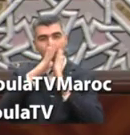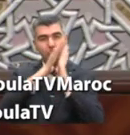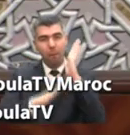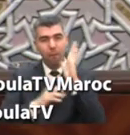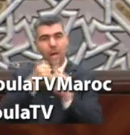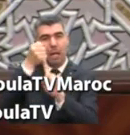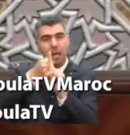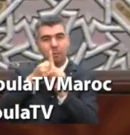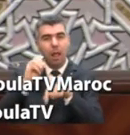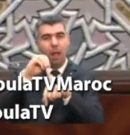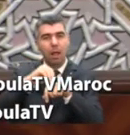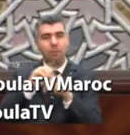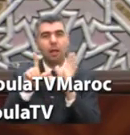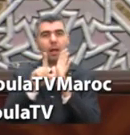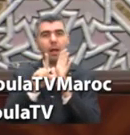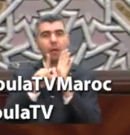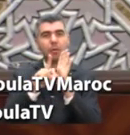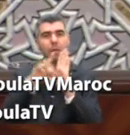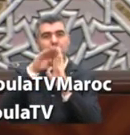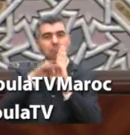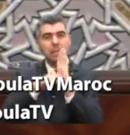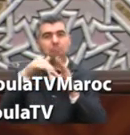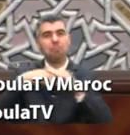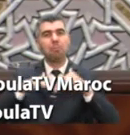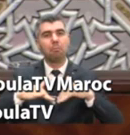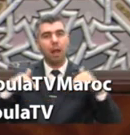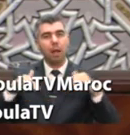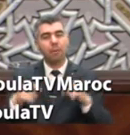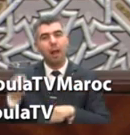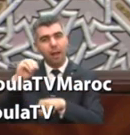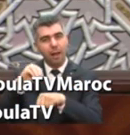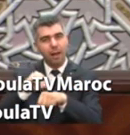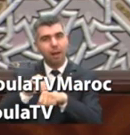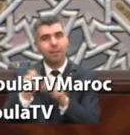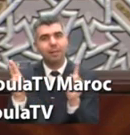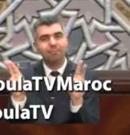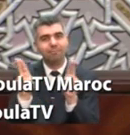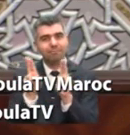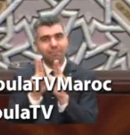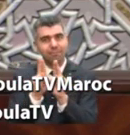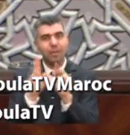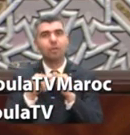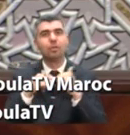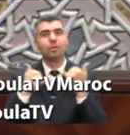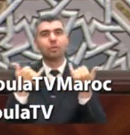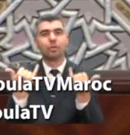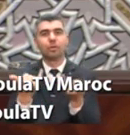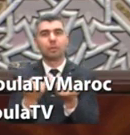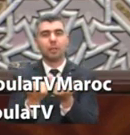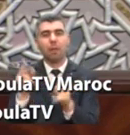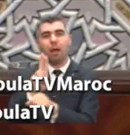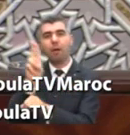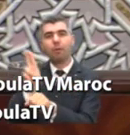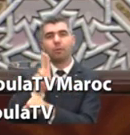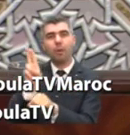مقتضيات مواد النظام الداخلي لمجلسنا الموقر، نلتقي مجددا في الجلسة في جلسة الأسئلة